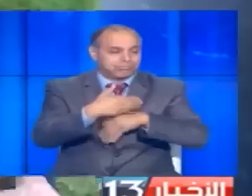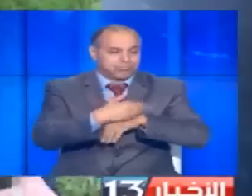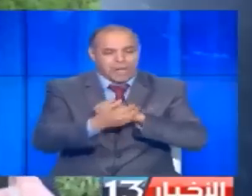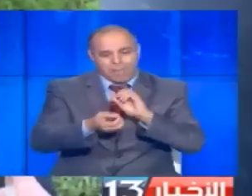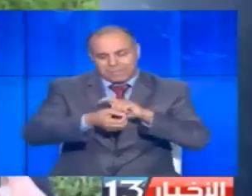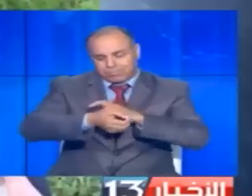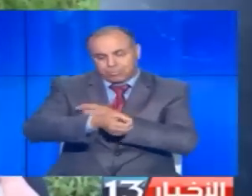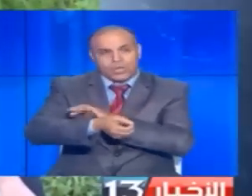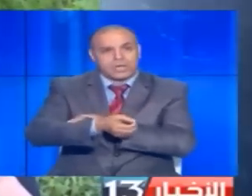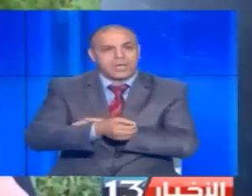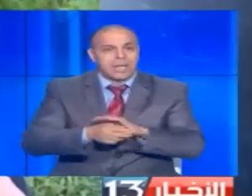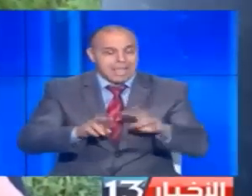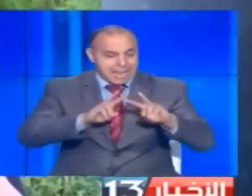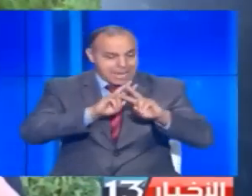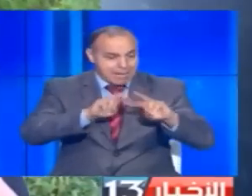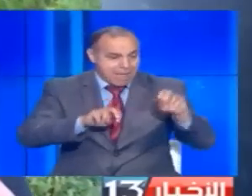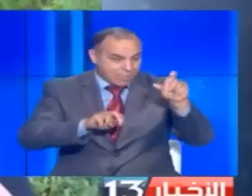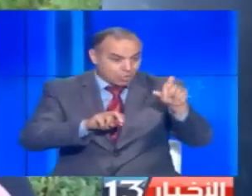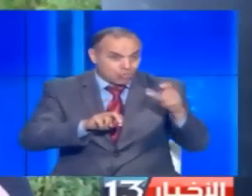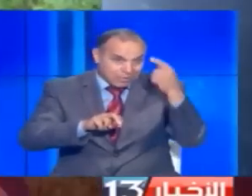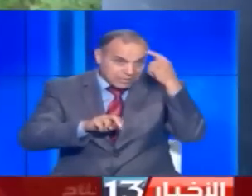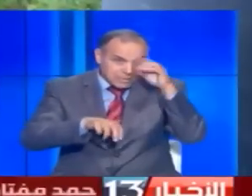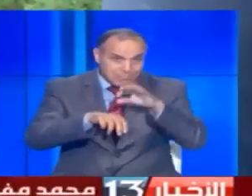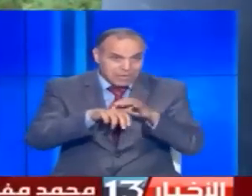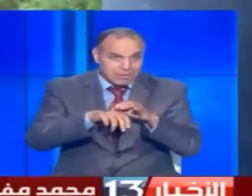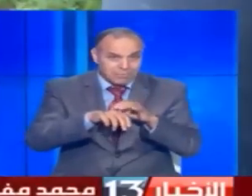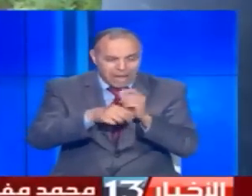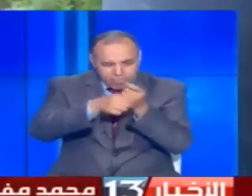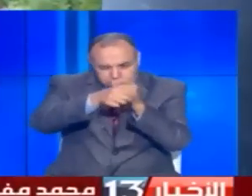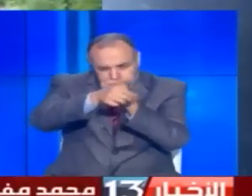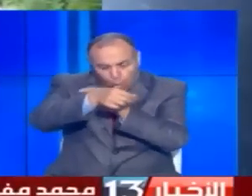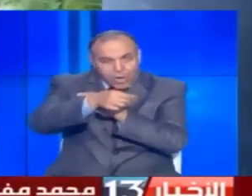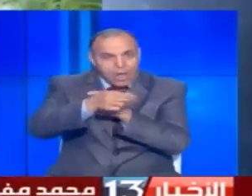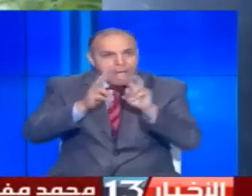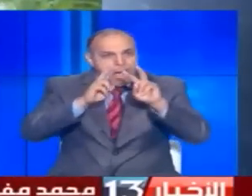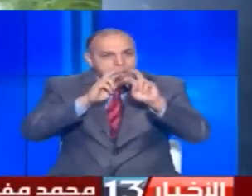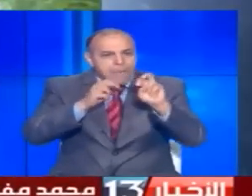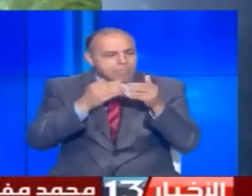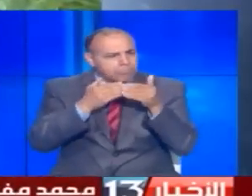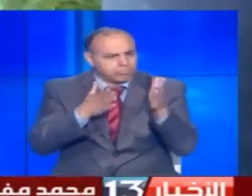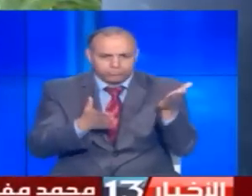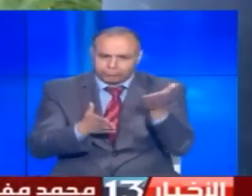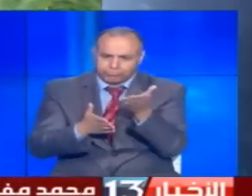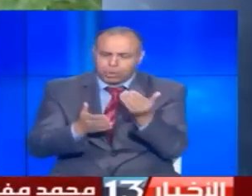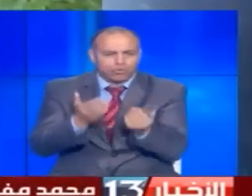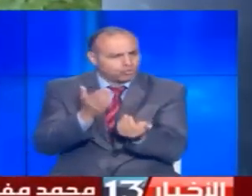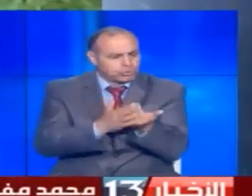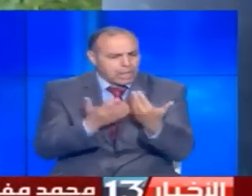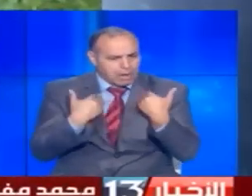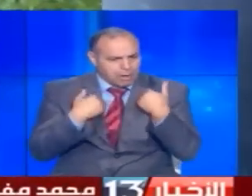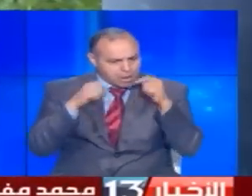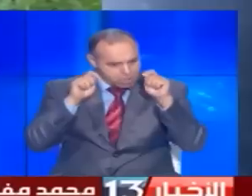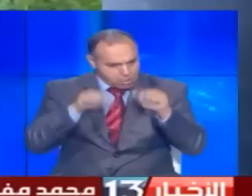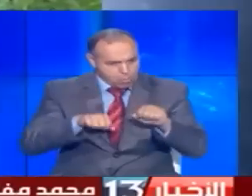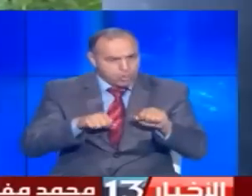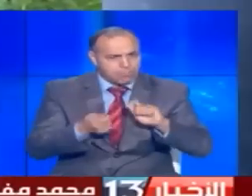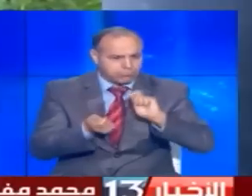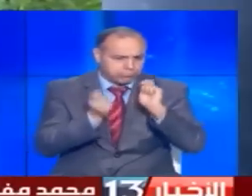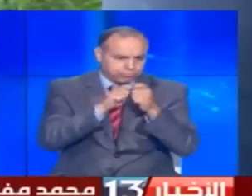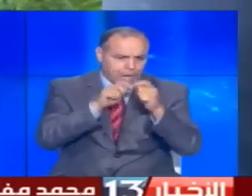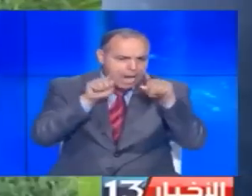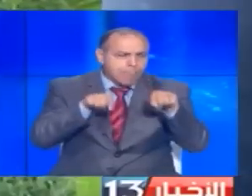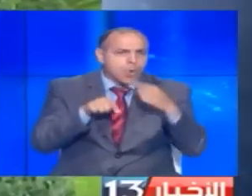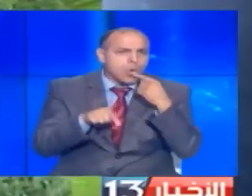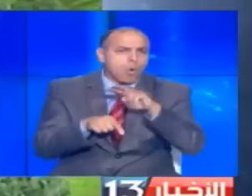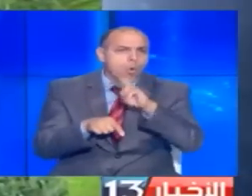والخلايا. البحث في المجال هذا متاع الخلايا بحث مفتوح ومتطور، ونحن ينبغي أن نطوره